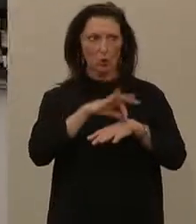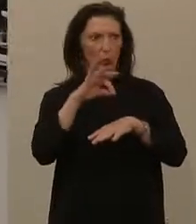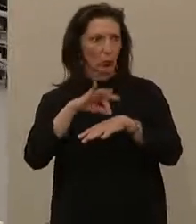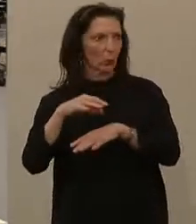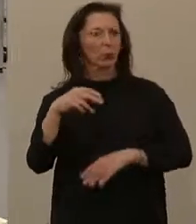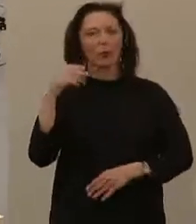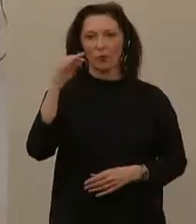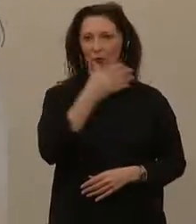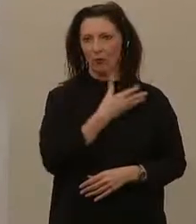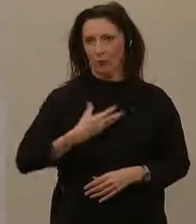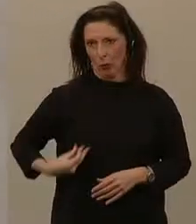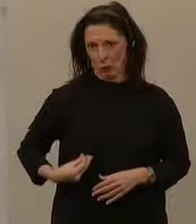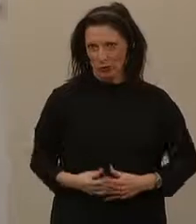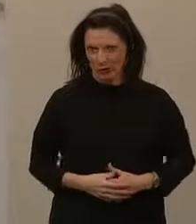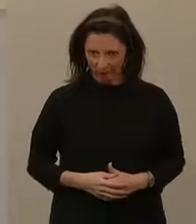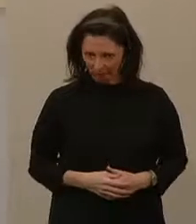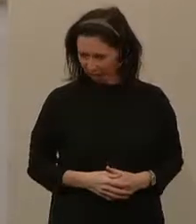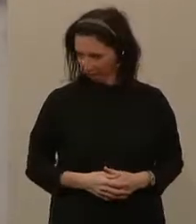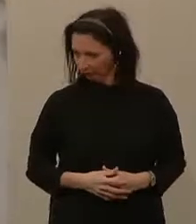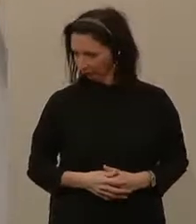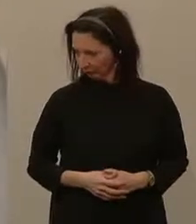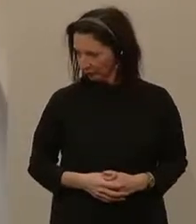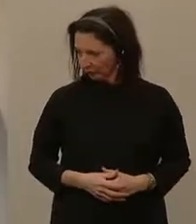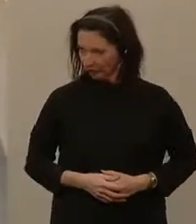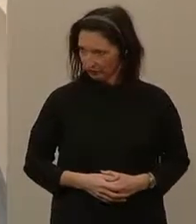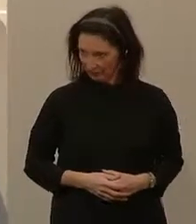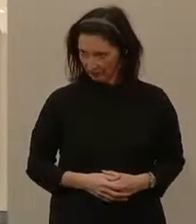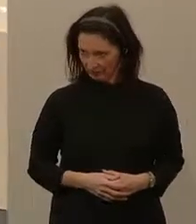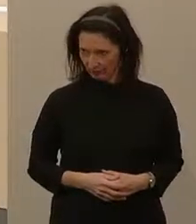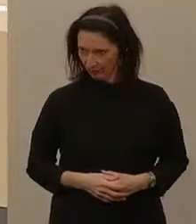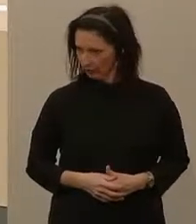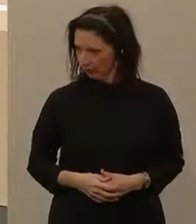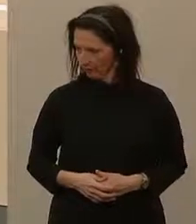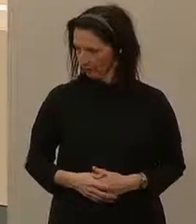Finanzausschusses gewählt werden wird, wenn die Ausschüsse bestellt werden.